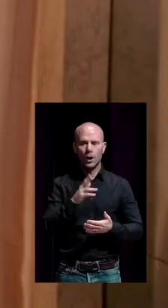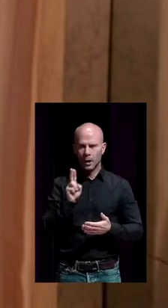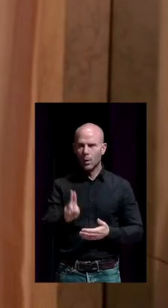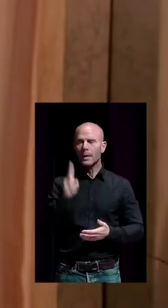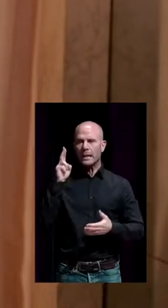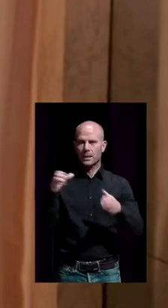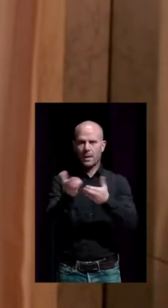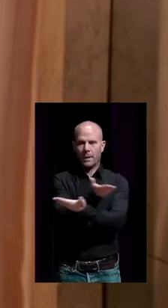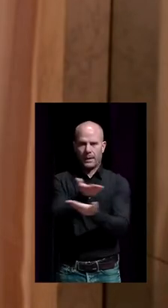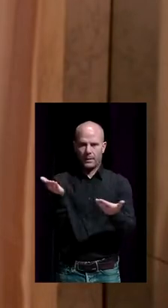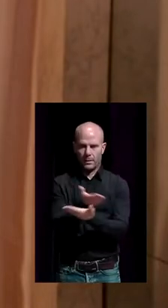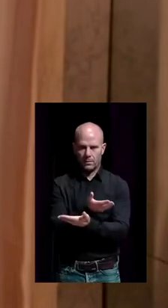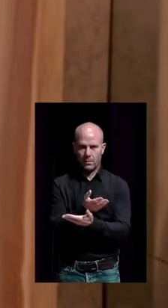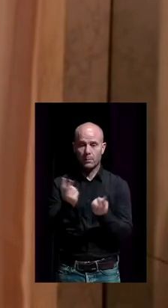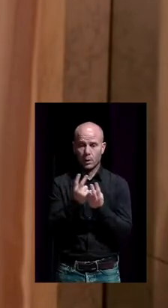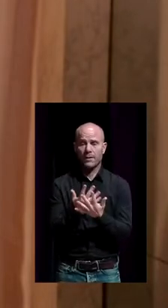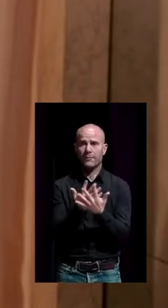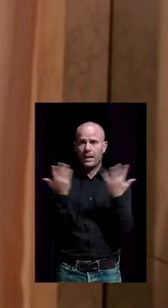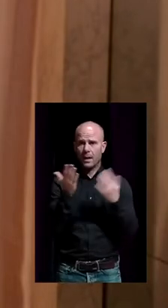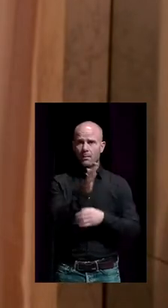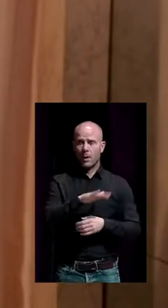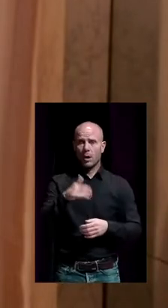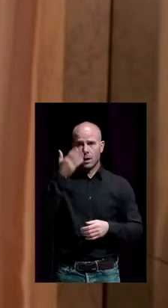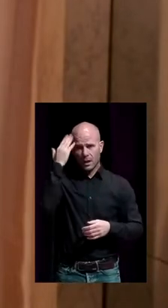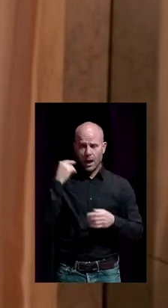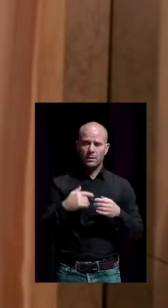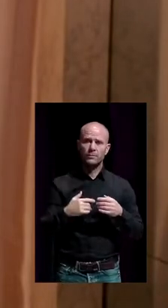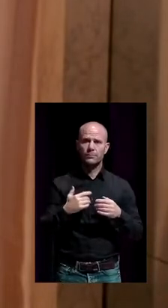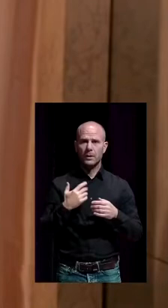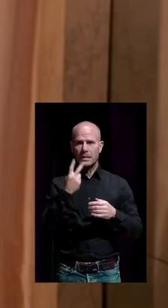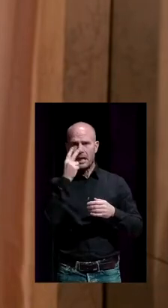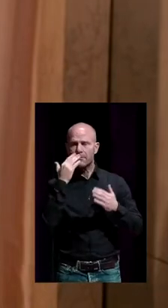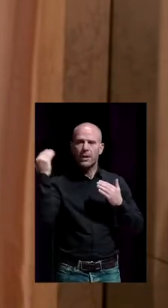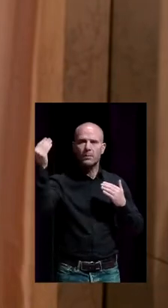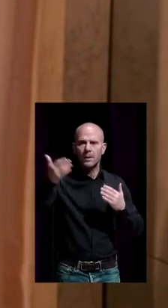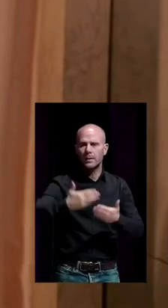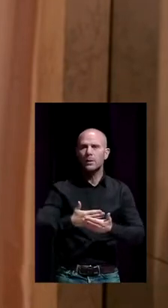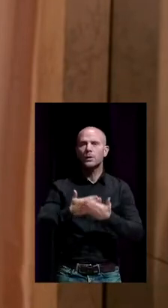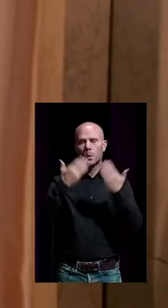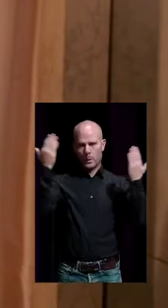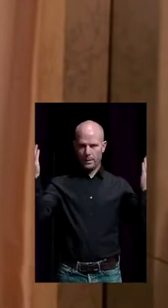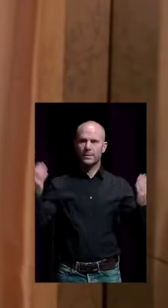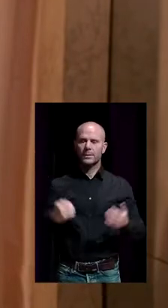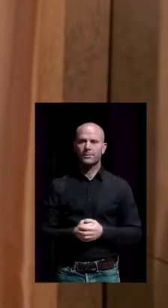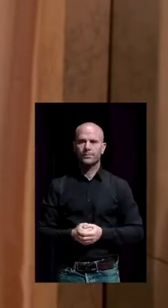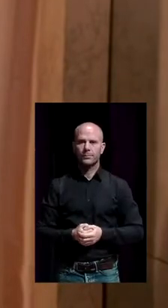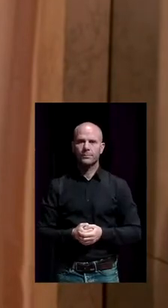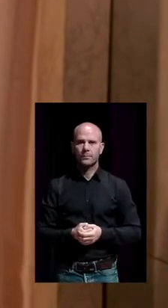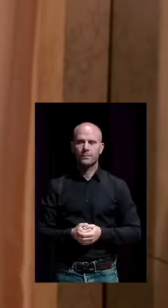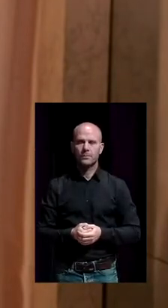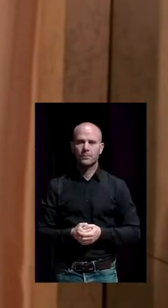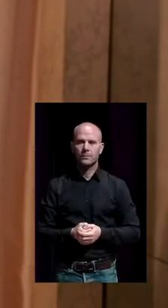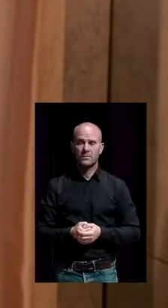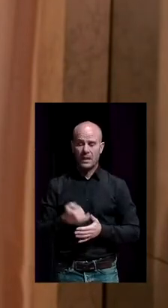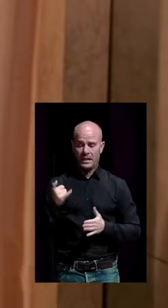konkreta samarbeten så att fler barn kan få gå en ljus framtid till mötes. För det stämmer verkligen det